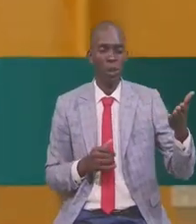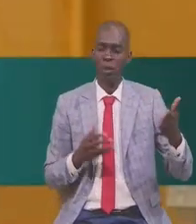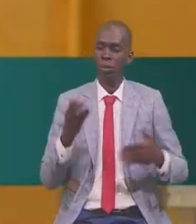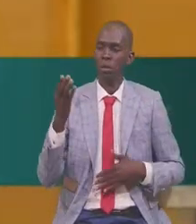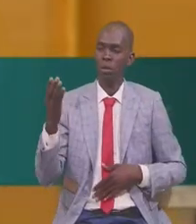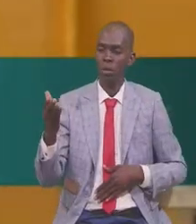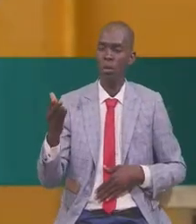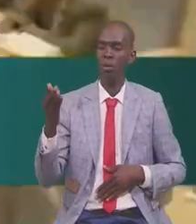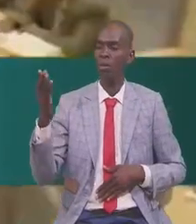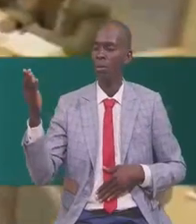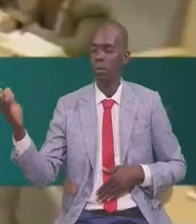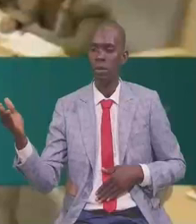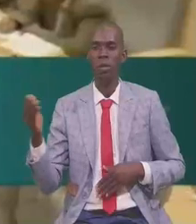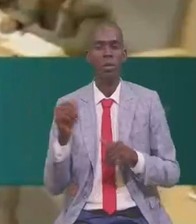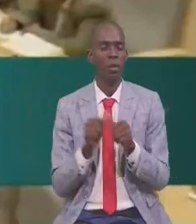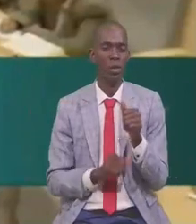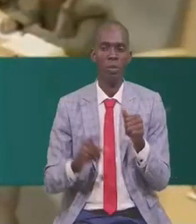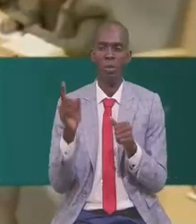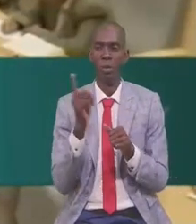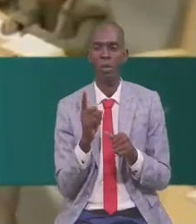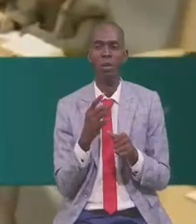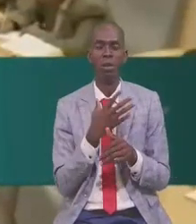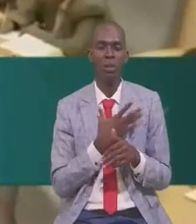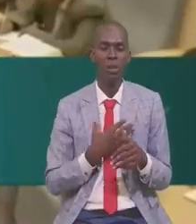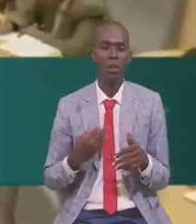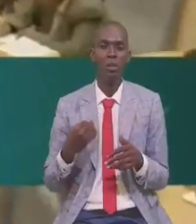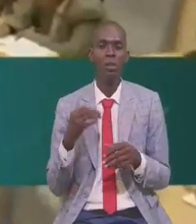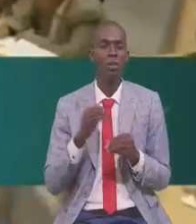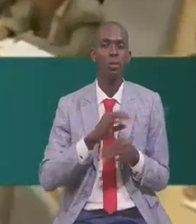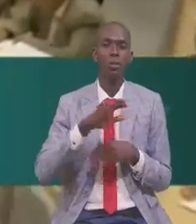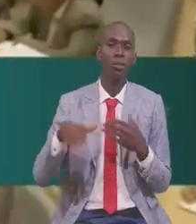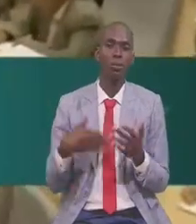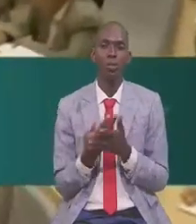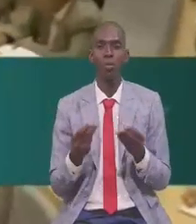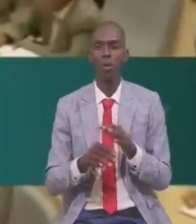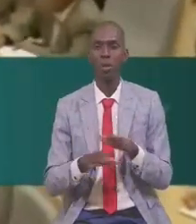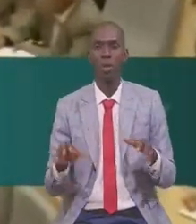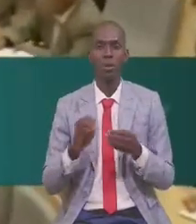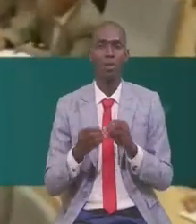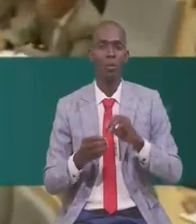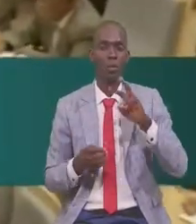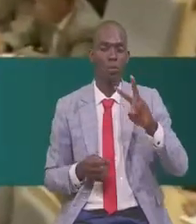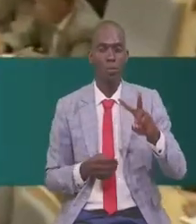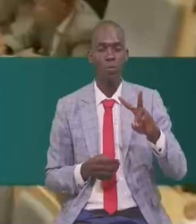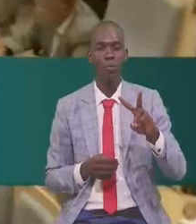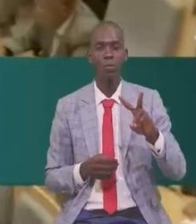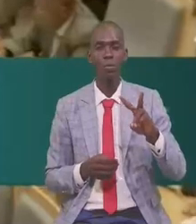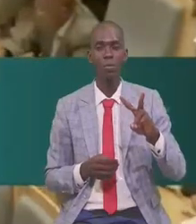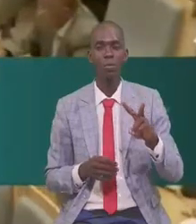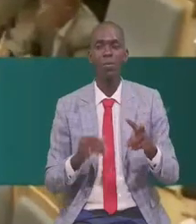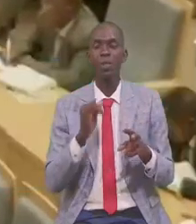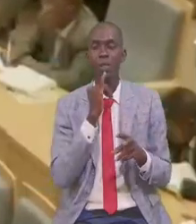La touche d'Élysée partout. Dans tout le pays. Deuxième élément, les